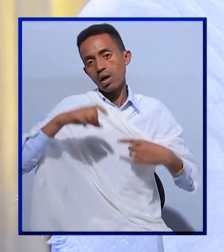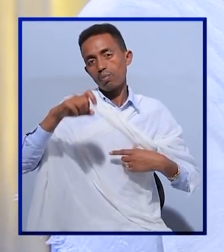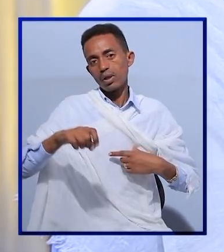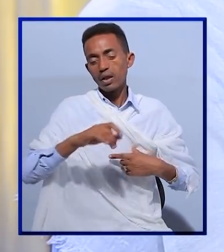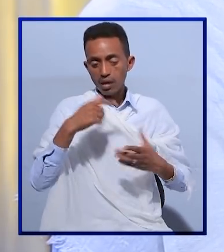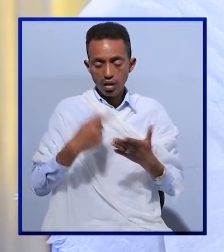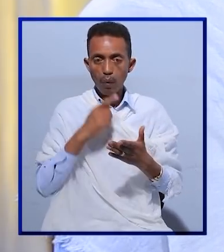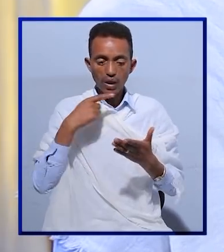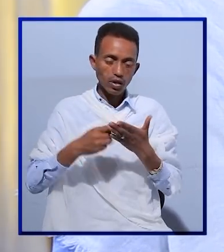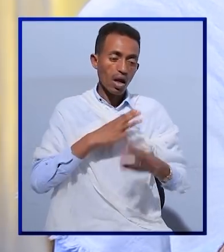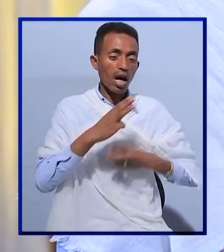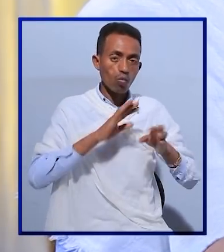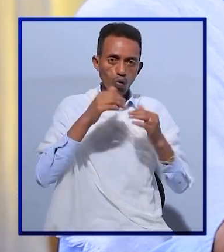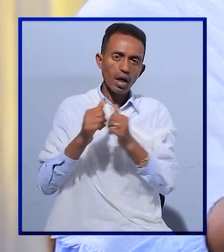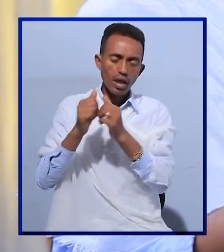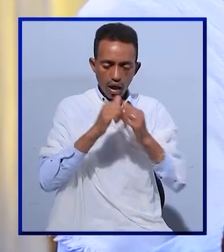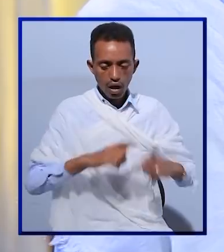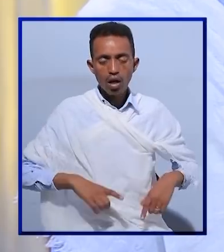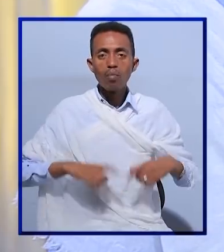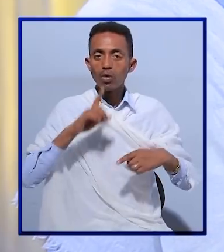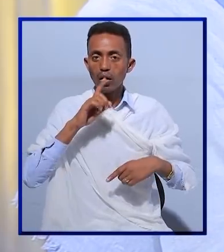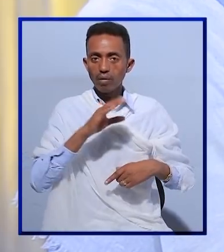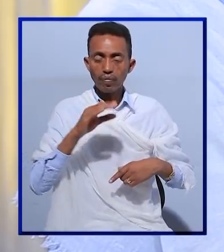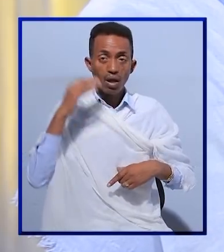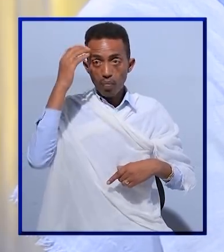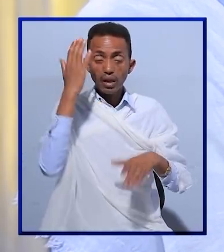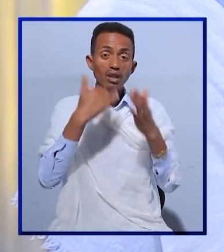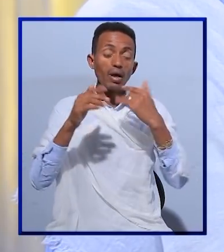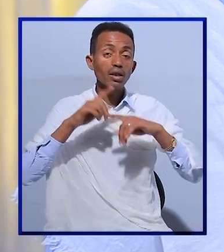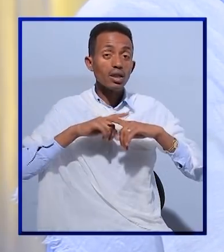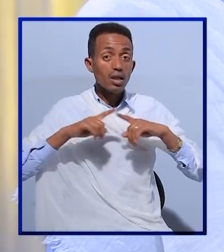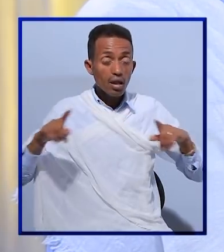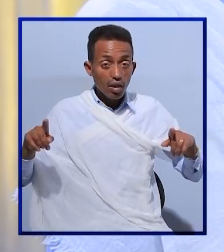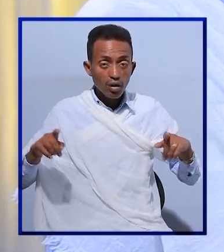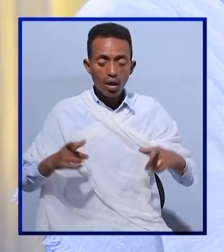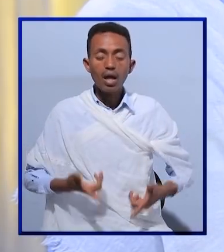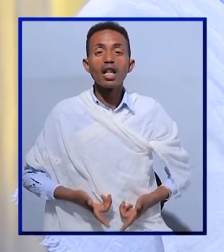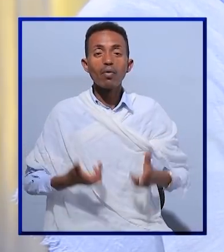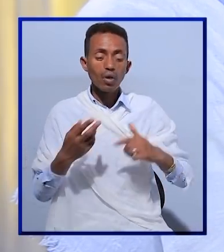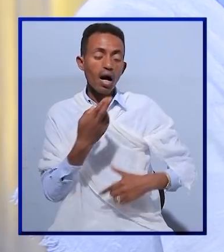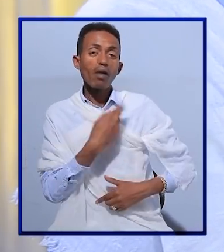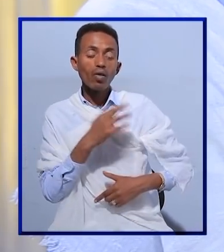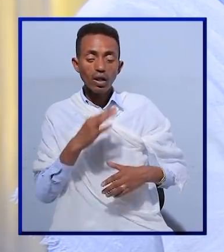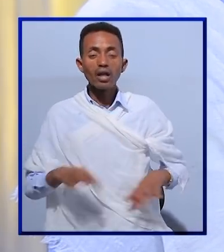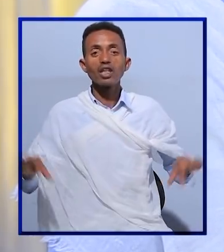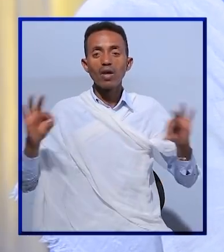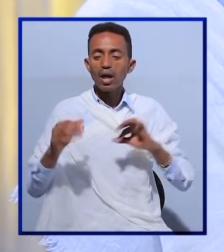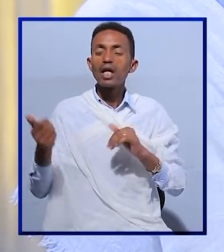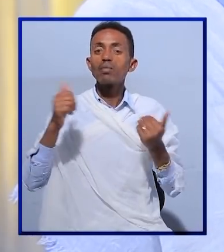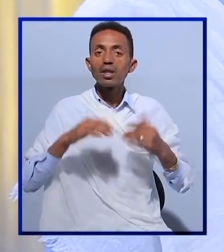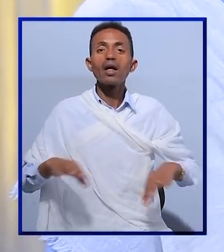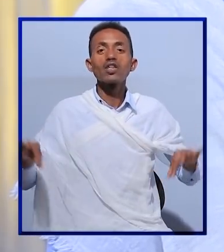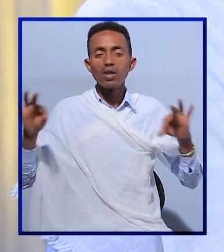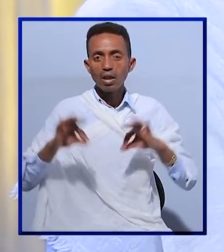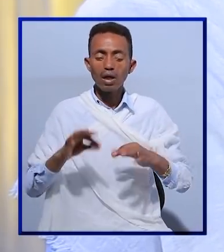ሆነን መኖር አለብን። እቺ ዓለም የጋራ የመኖሪያ ዓለም ናት። መንግስተ ሰማያት ግን ለመኖር ሃይማኖት ያስፈልጋል፣